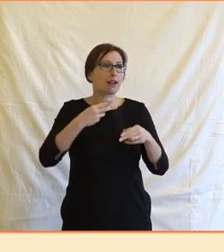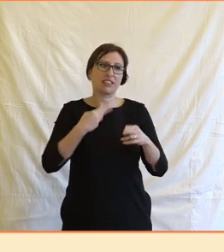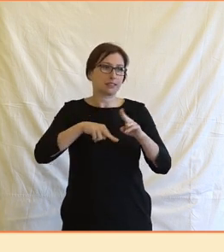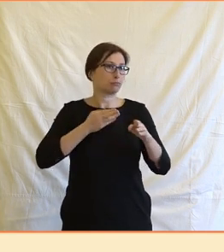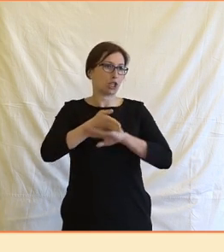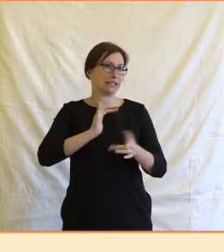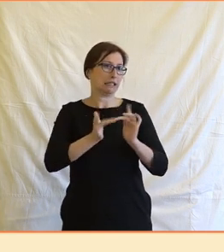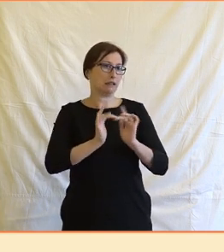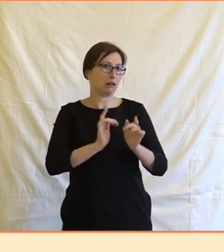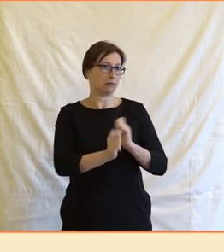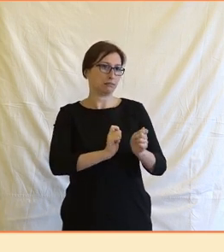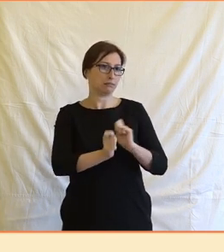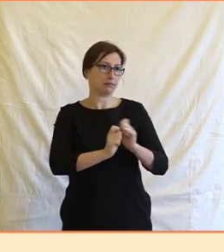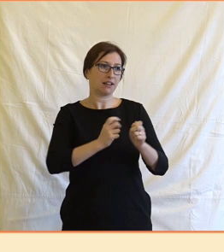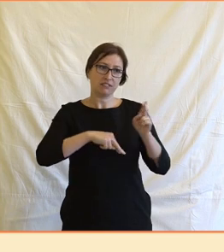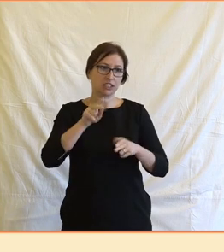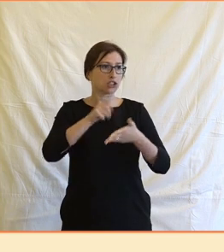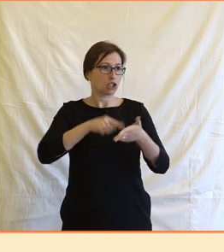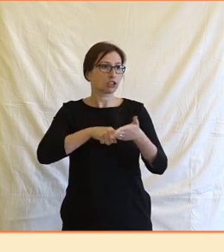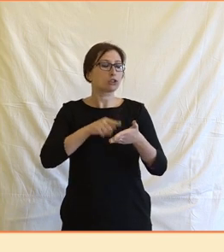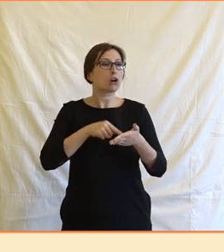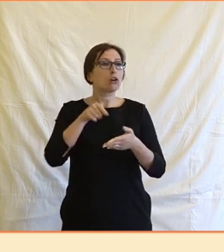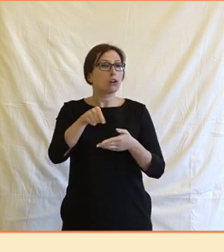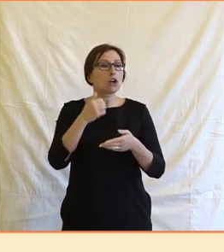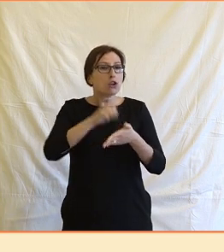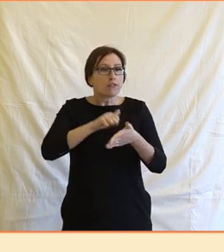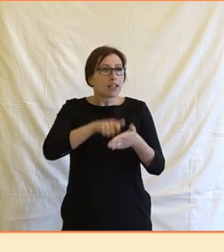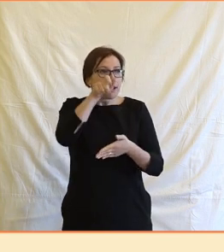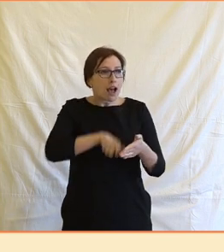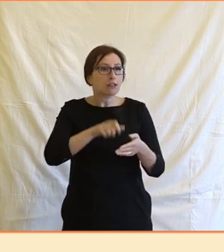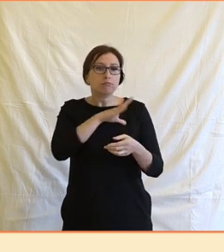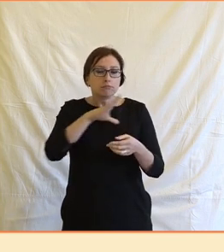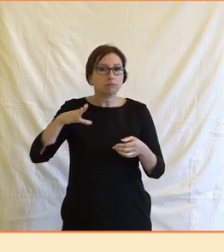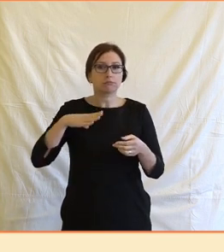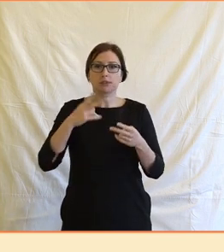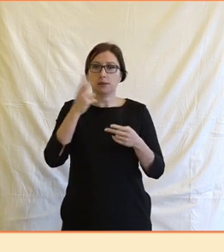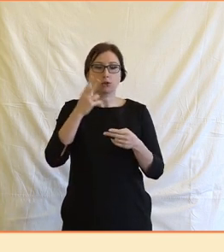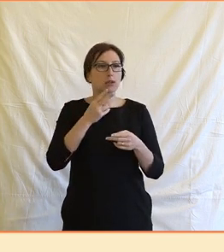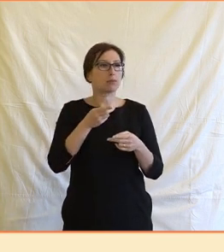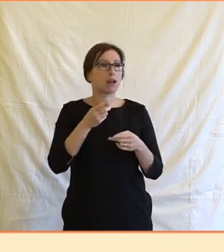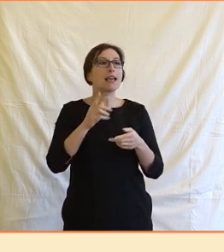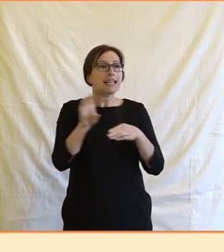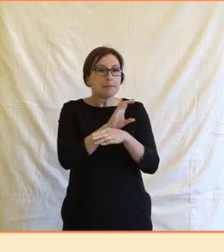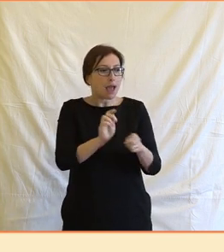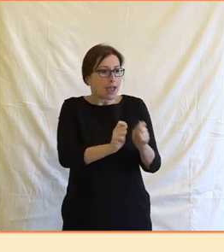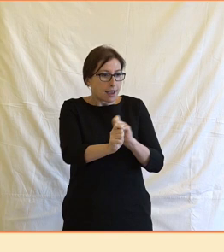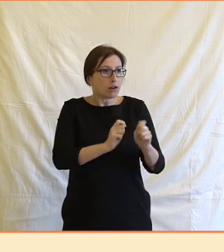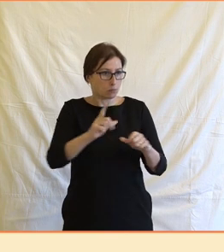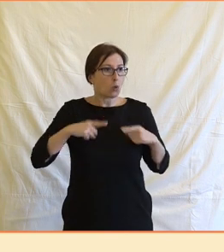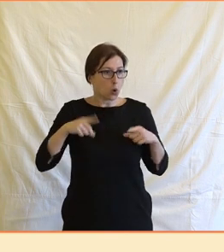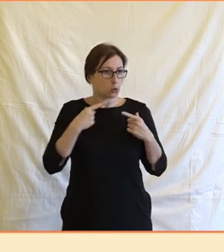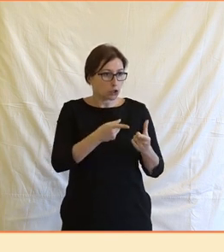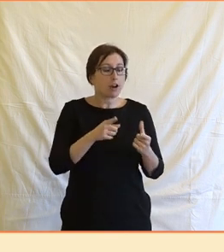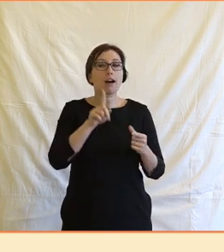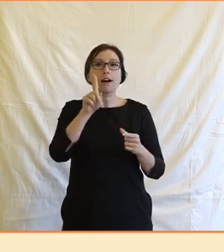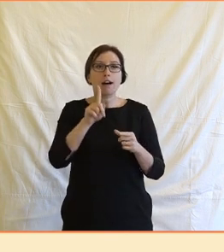elektronická komunikace, to znamená, že nejčastěji novináři pracují se standardními e-maily.